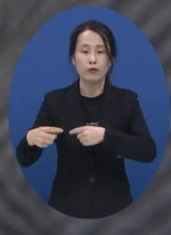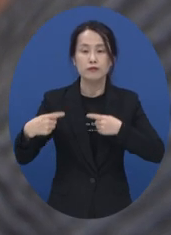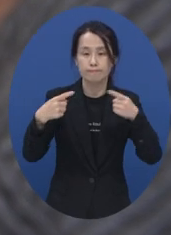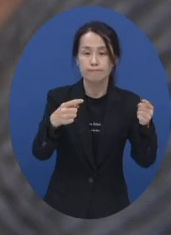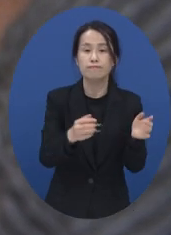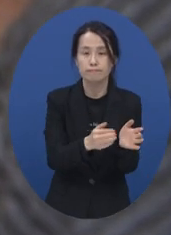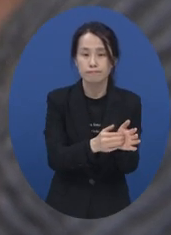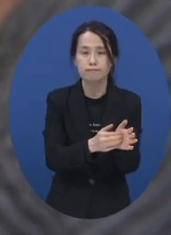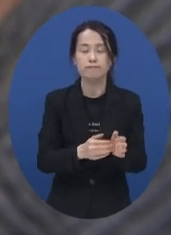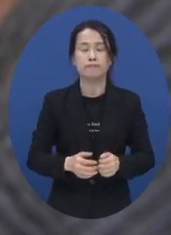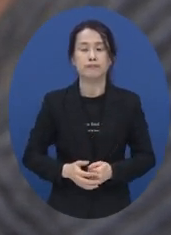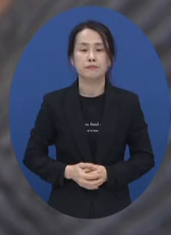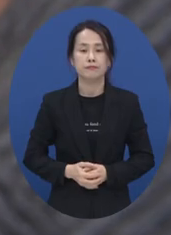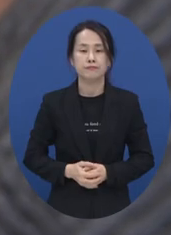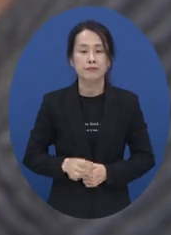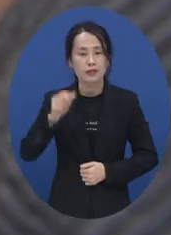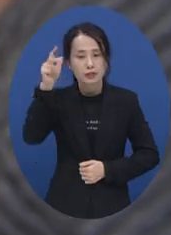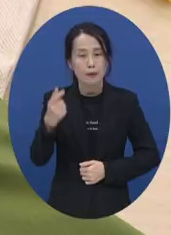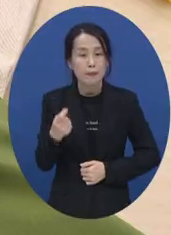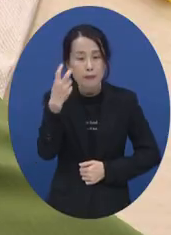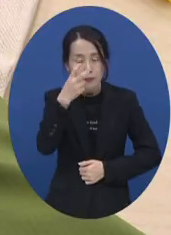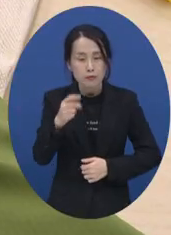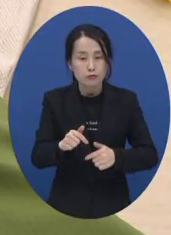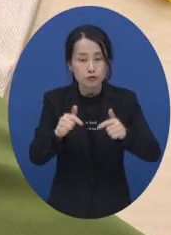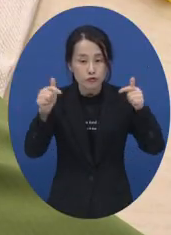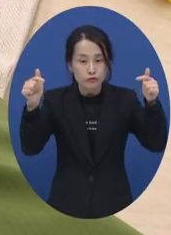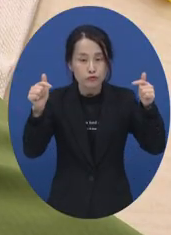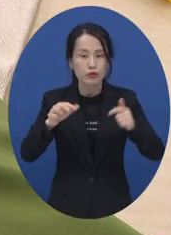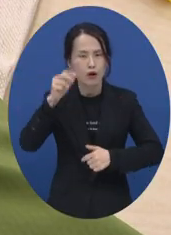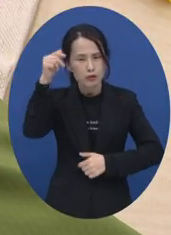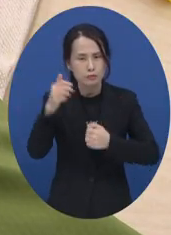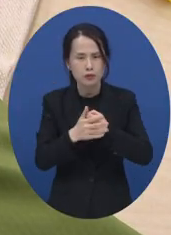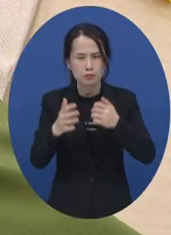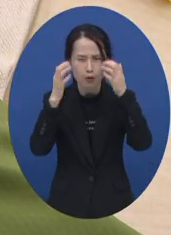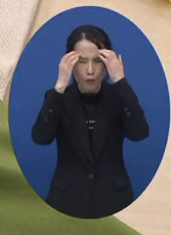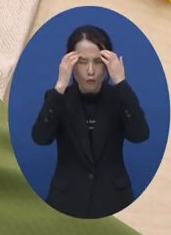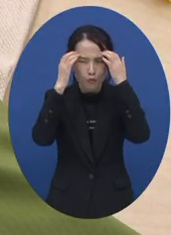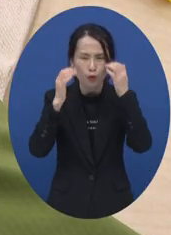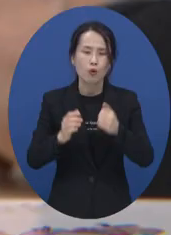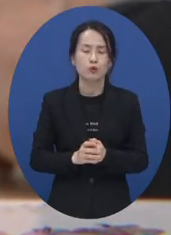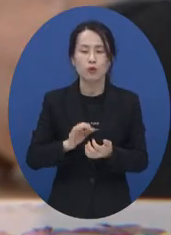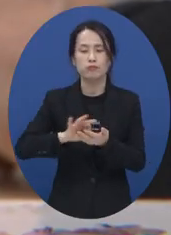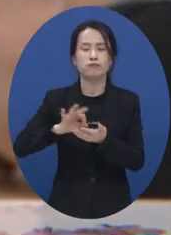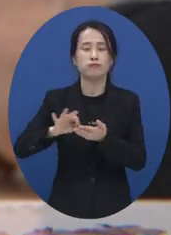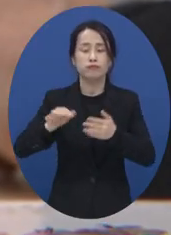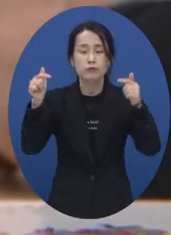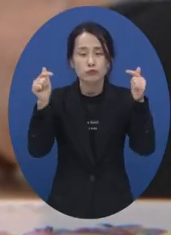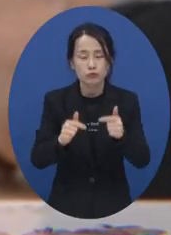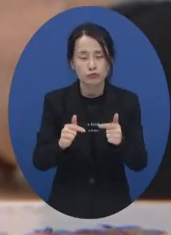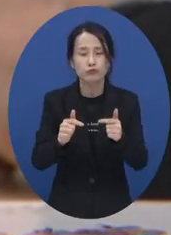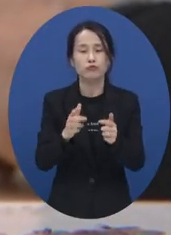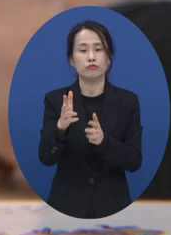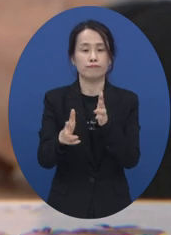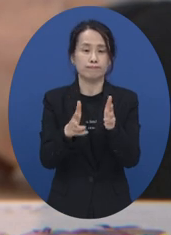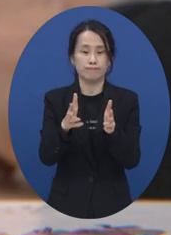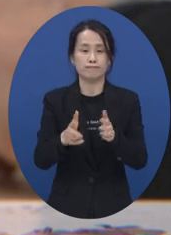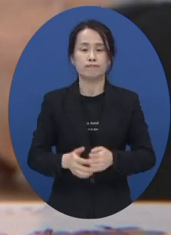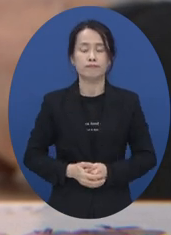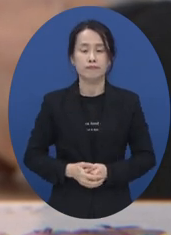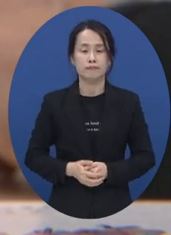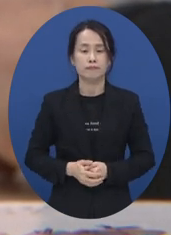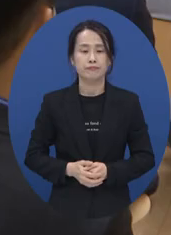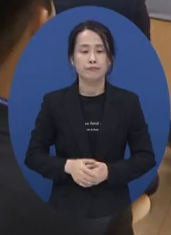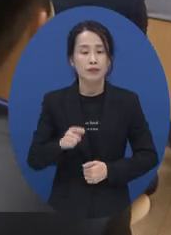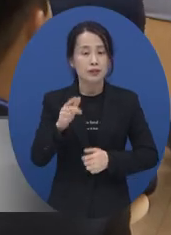동네 의원이 참여하고 있습니다. 치매 조기 검진률을 높여 치매로 인한 고통과 사회적 비용을 줄이는 민관 협력